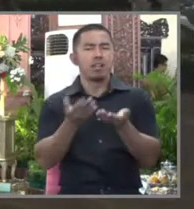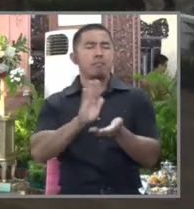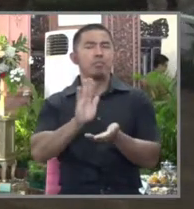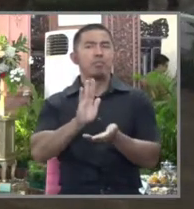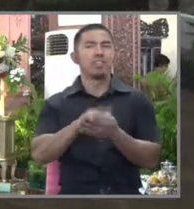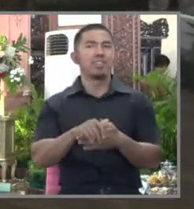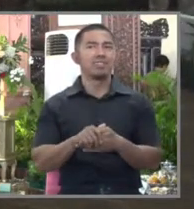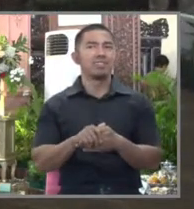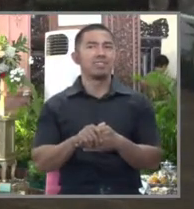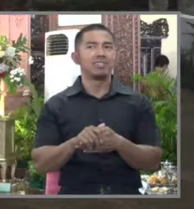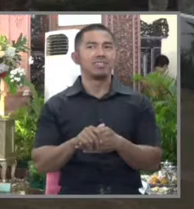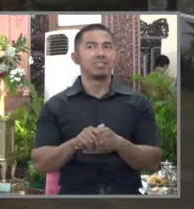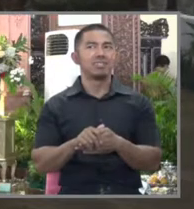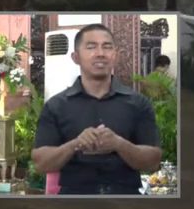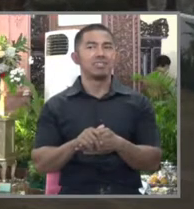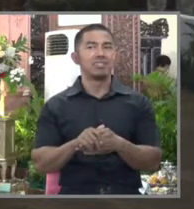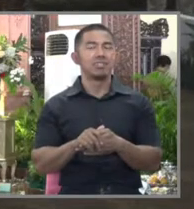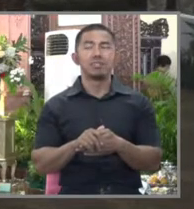ini